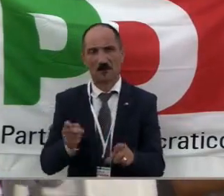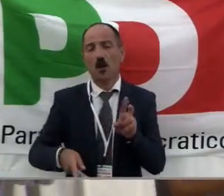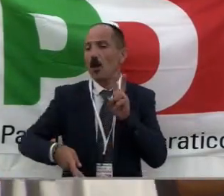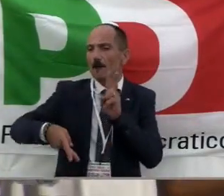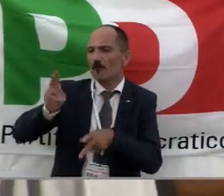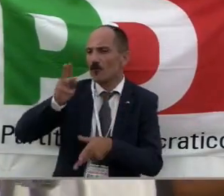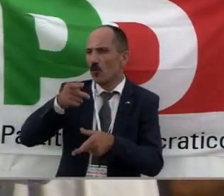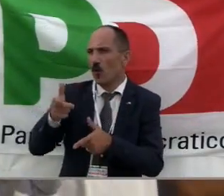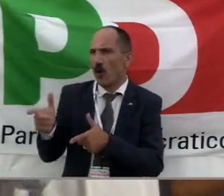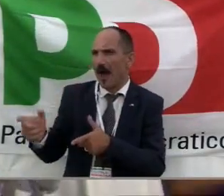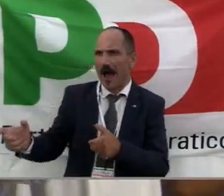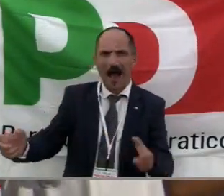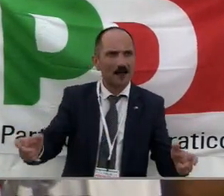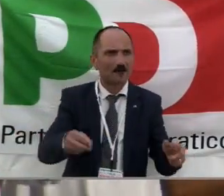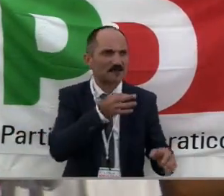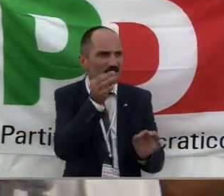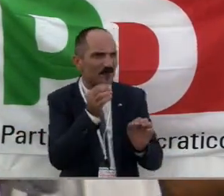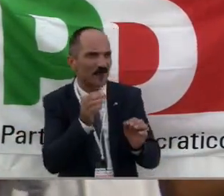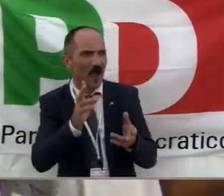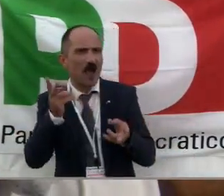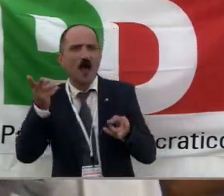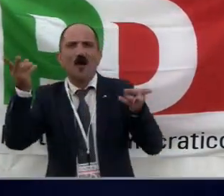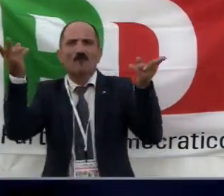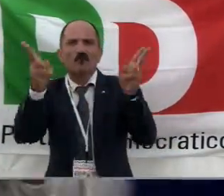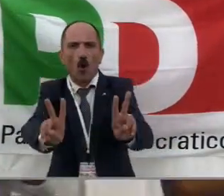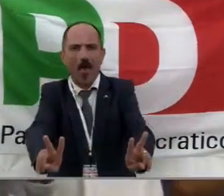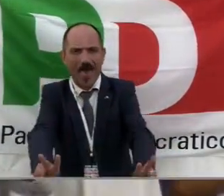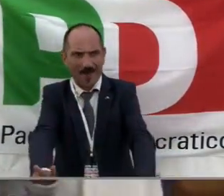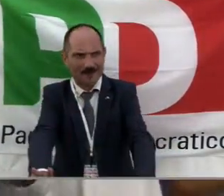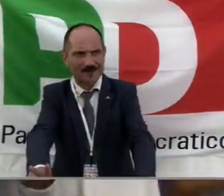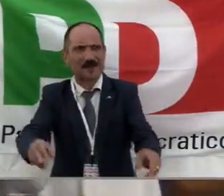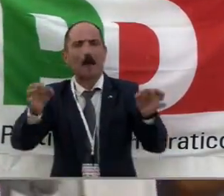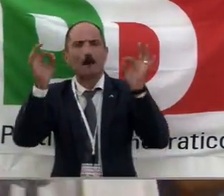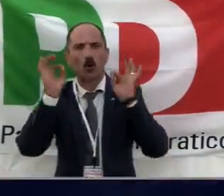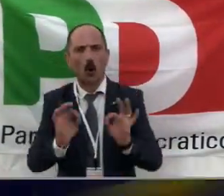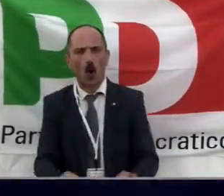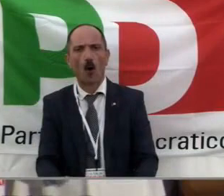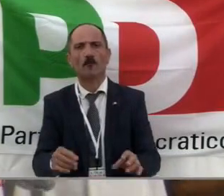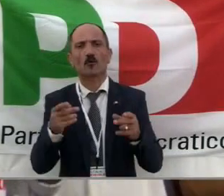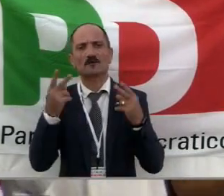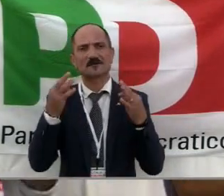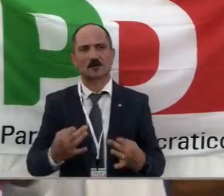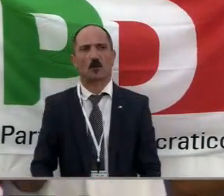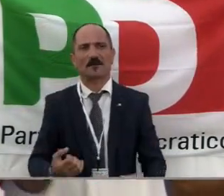armi significa più violenza, meno sicurezza.